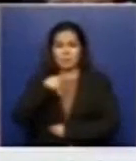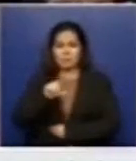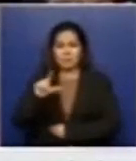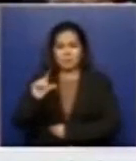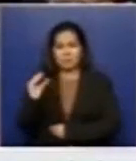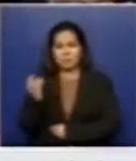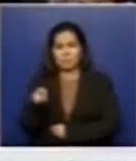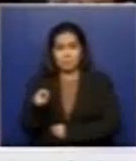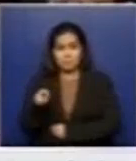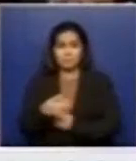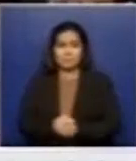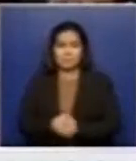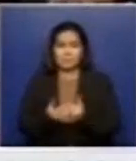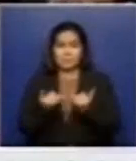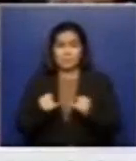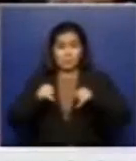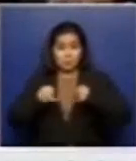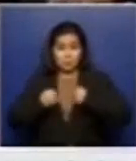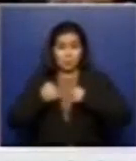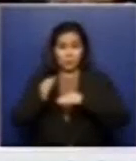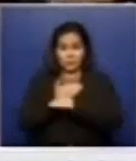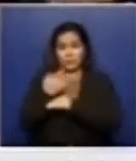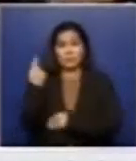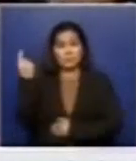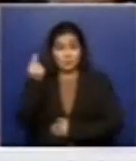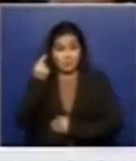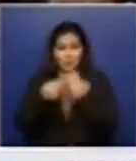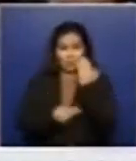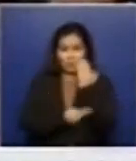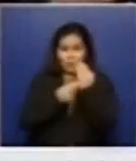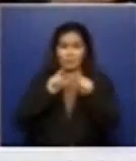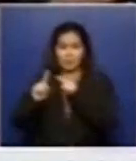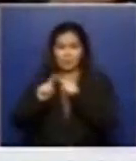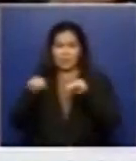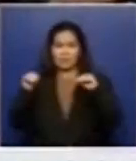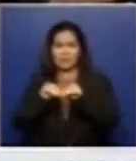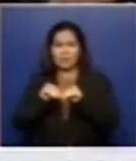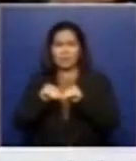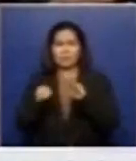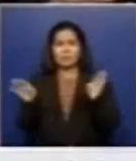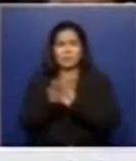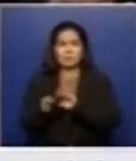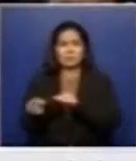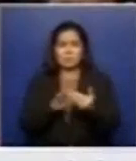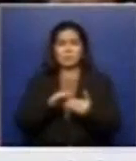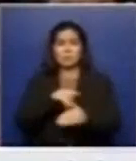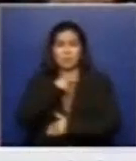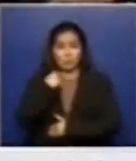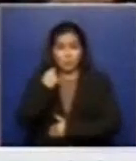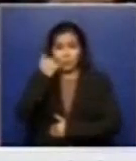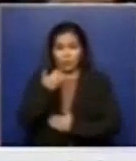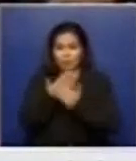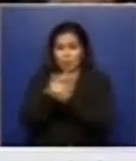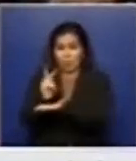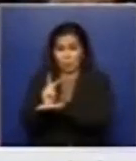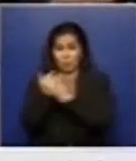วันนี้ครับผู้ประกอบการการท่องเที่ยวเนี่ยใกล้จะเจ๊งหมดแล้วครับซึ่งวันนี้นี่ท่านใช้เงินกู้ 1.9 แส